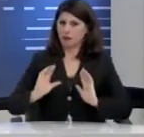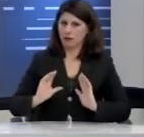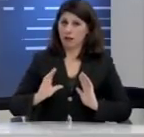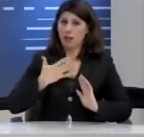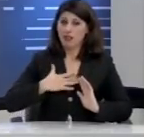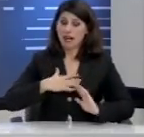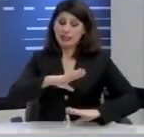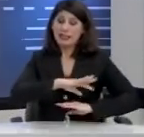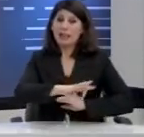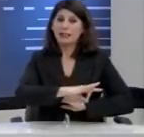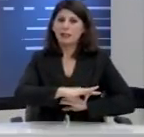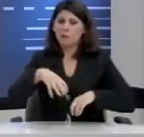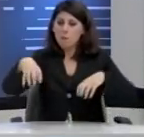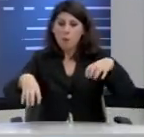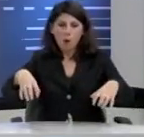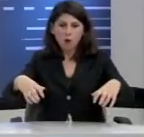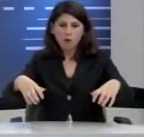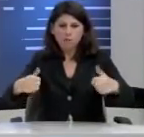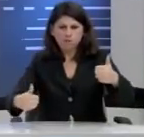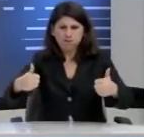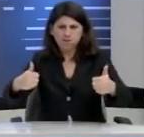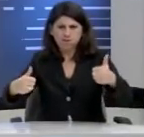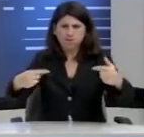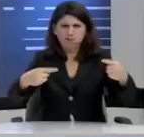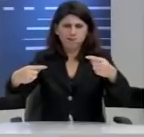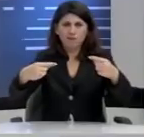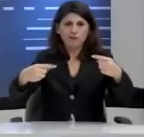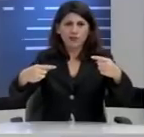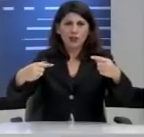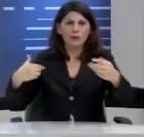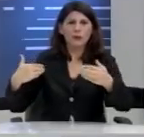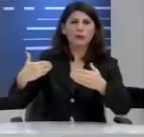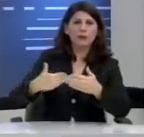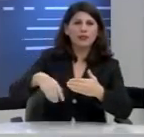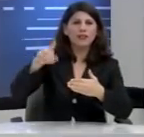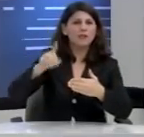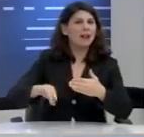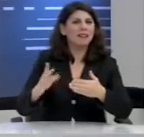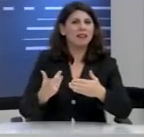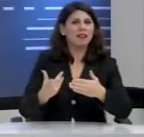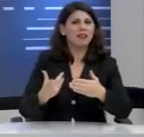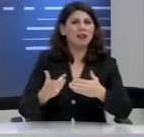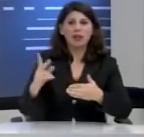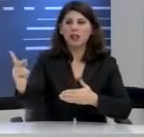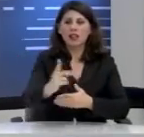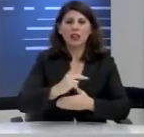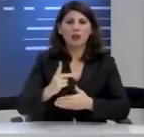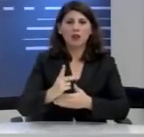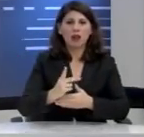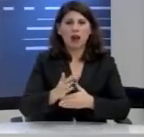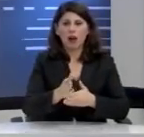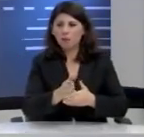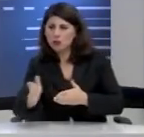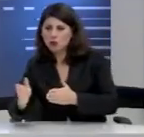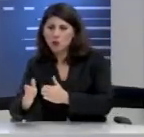της πόλωσης, που είναι μια στρατηγική η οποία στο τέλος της ημέρας οδηγεί στο διχασμό. Η Νέα